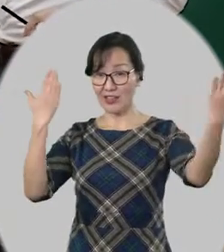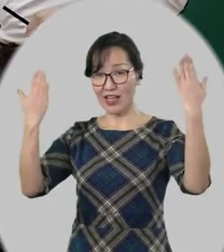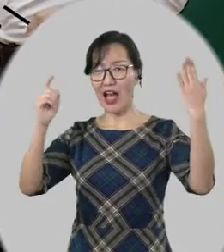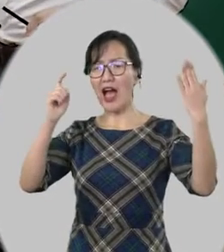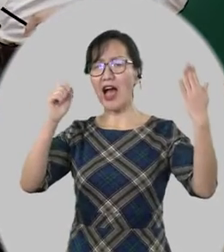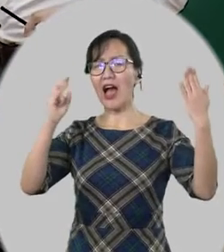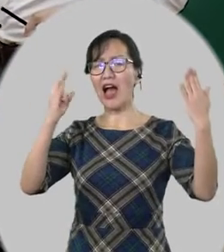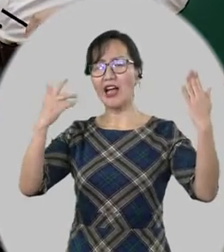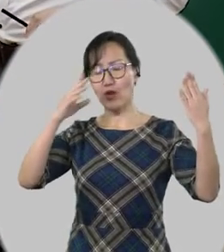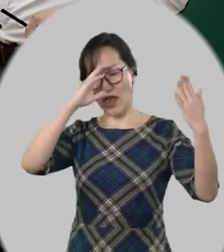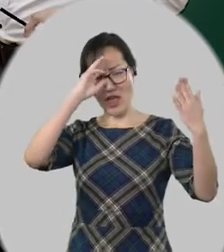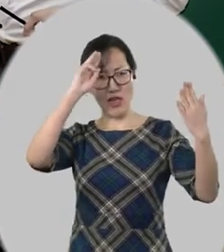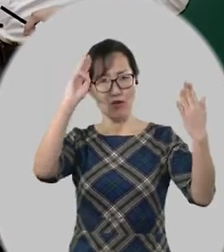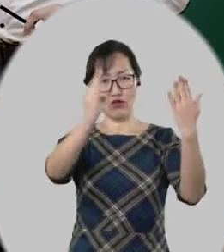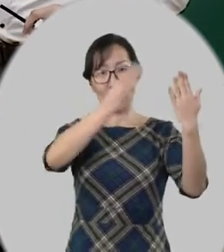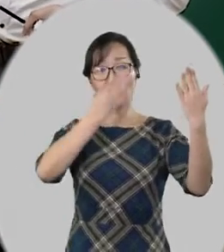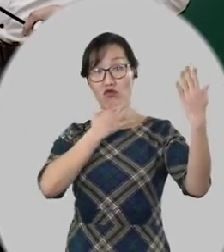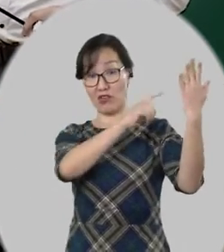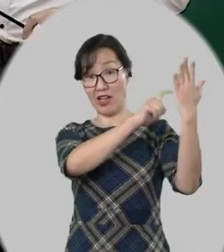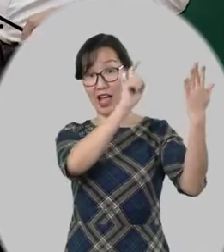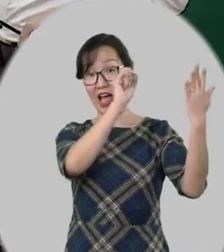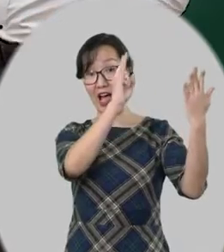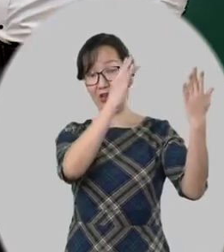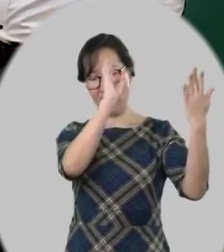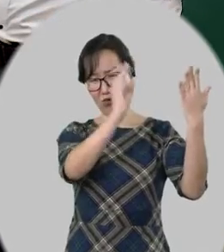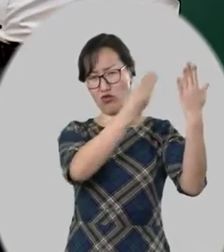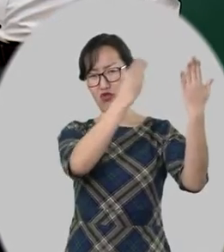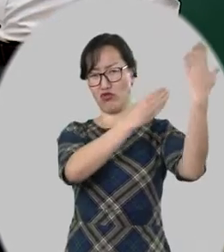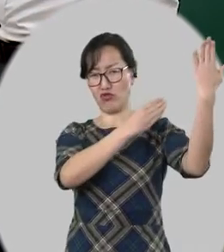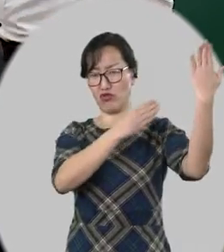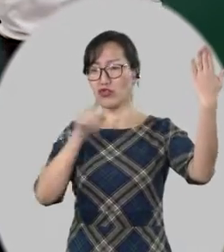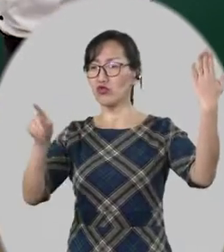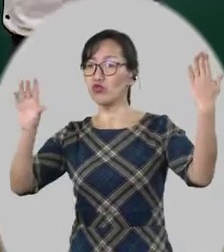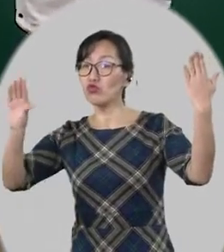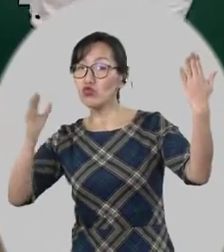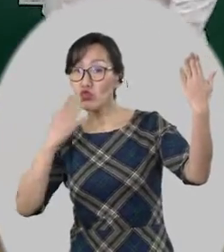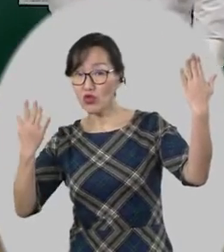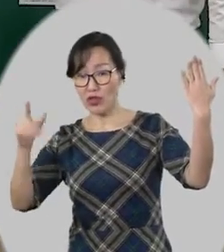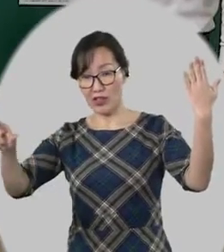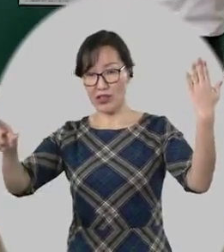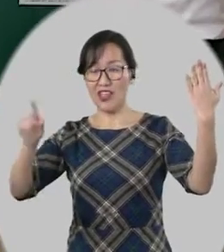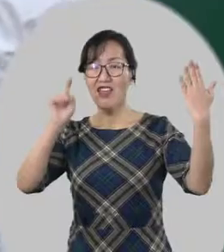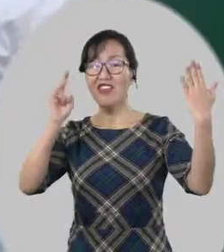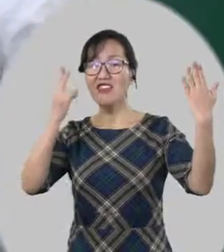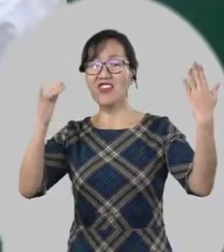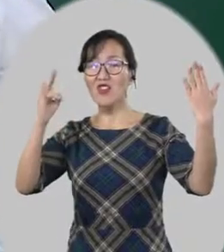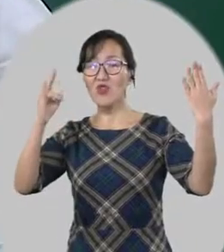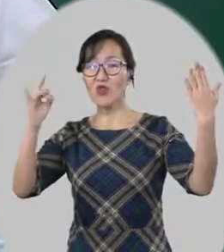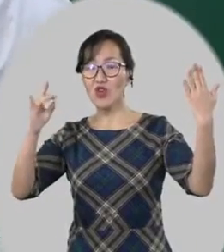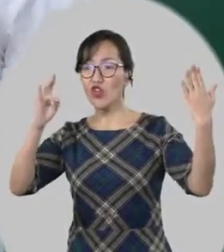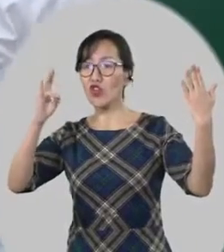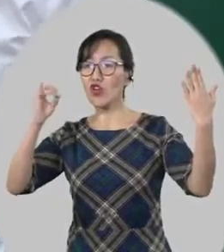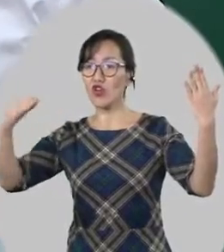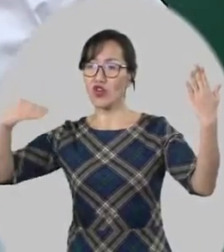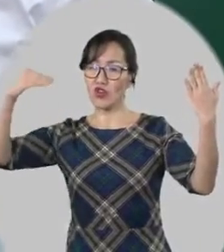нуруу маань илүү тод өнгөтэй болж ирж байгаа. Сурагчтай үг нэмэлт мэдээлэл маань юу байв гэхээр Хинтийн нурууны маань ноён оргил